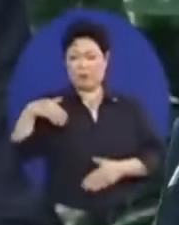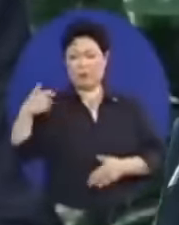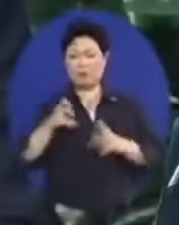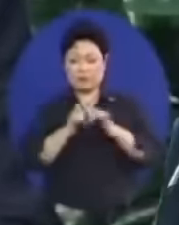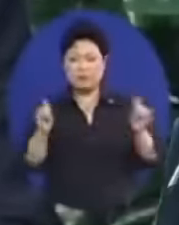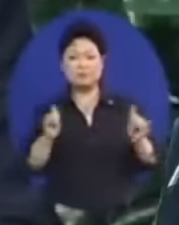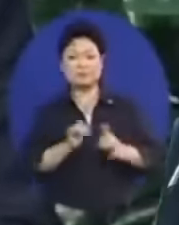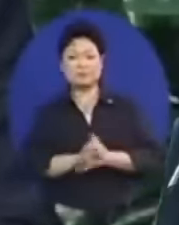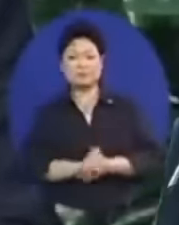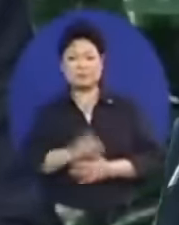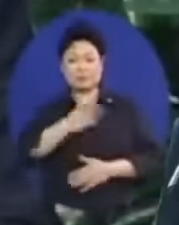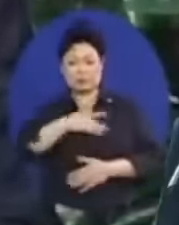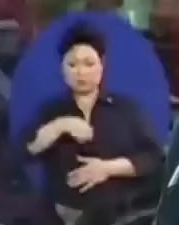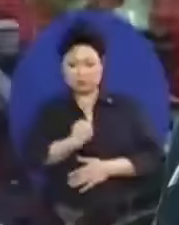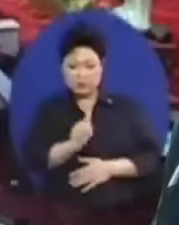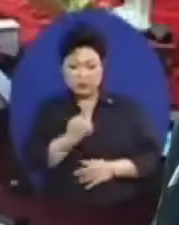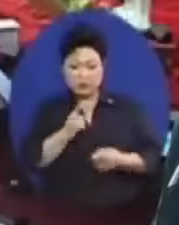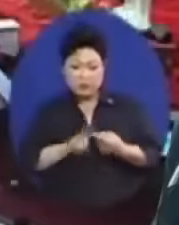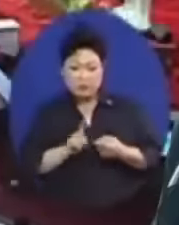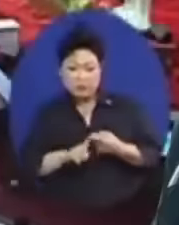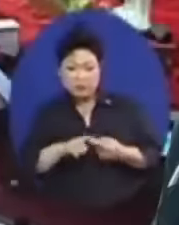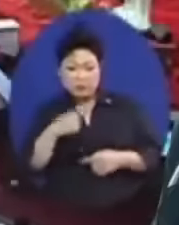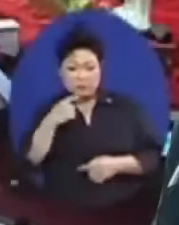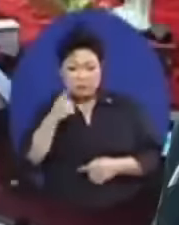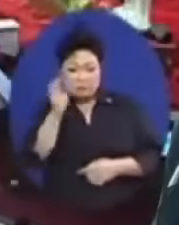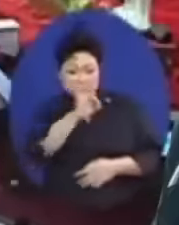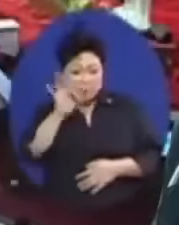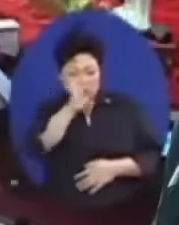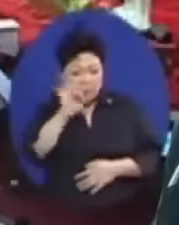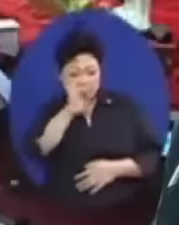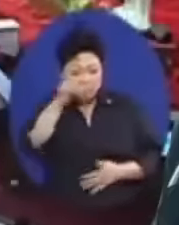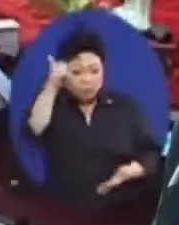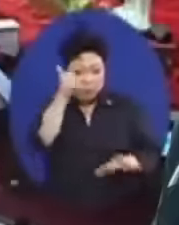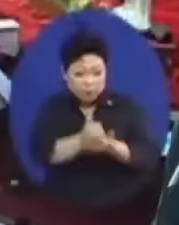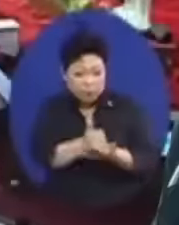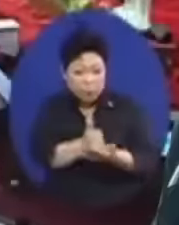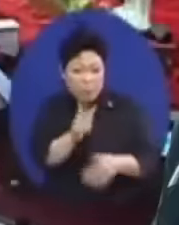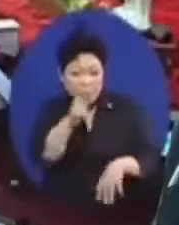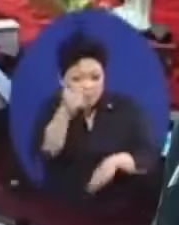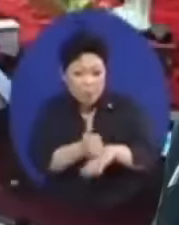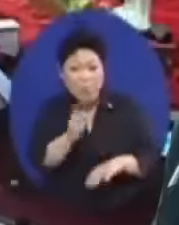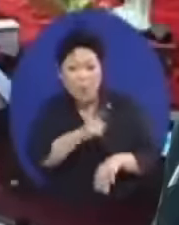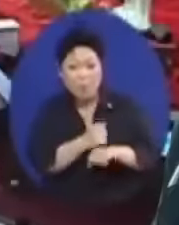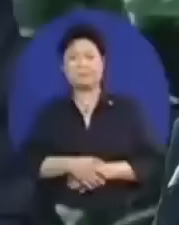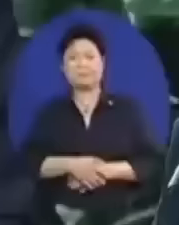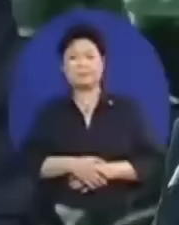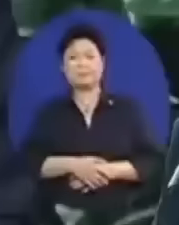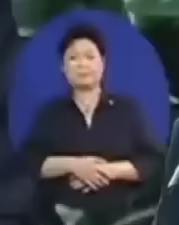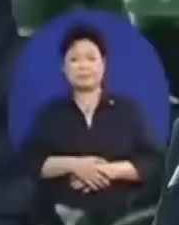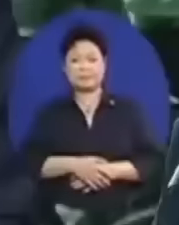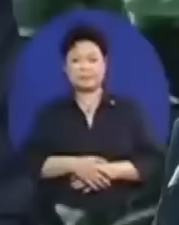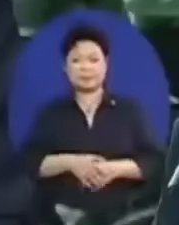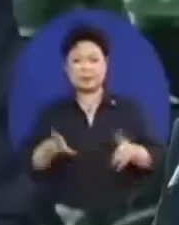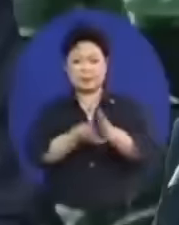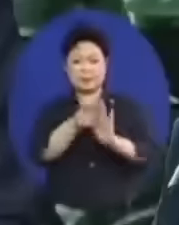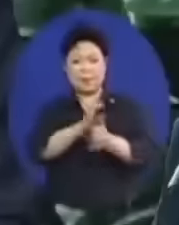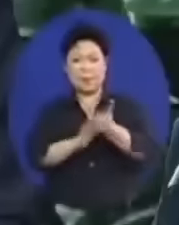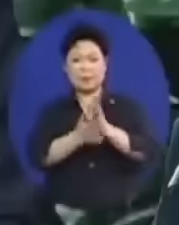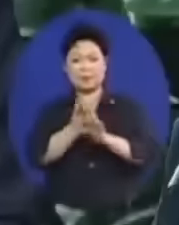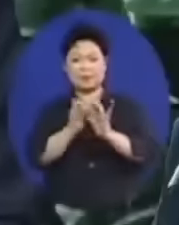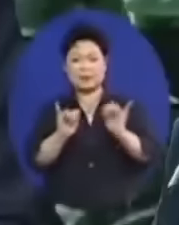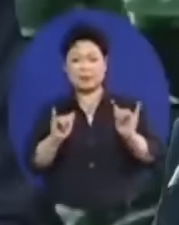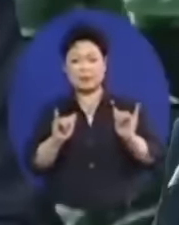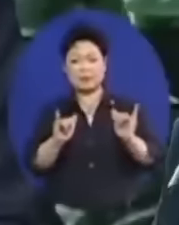사람이 자기가 누군지 찾아서 결론이 도착한 것은 이것밖에 없는 것입니다. 불신자의 정체성이라는